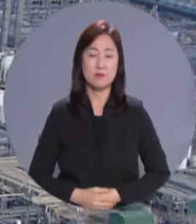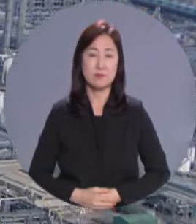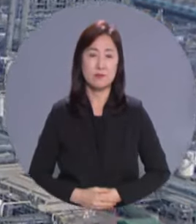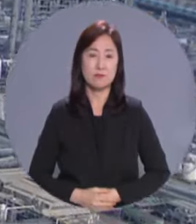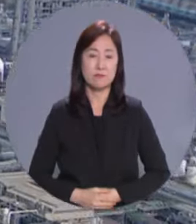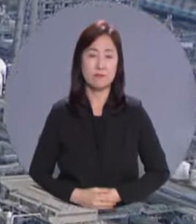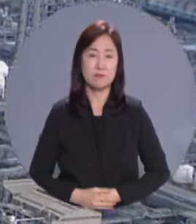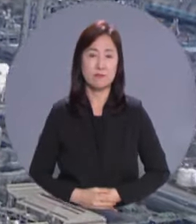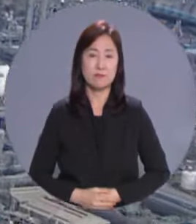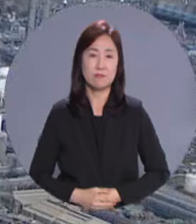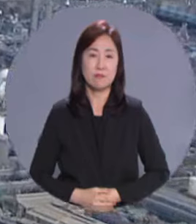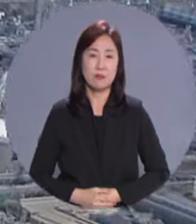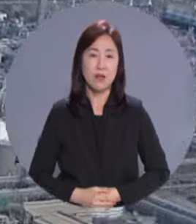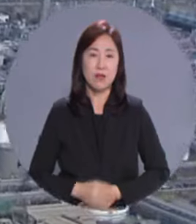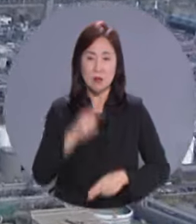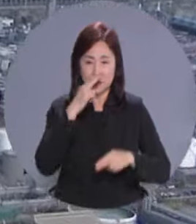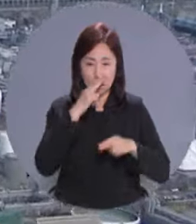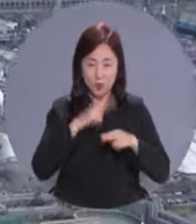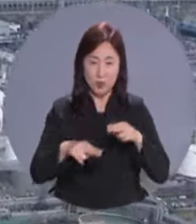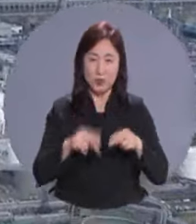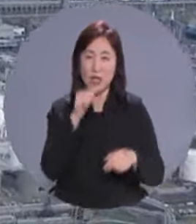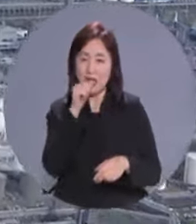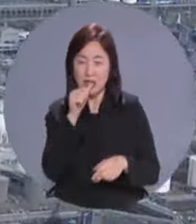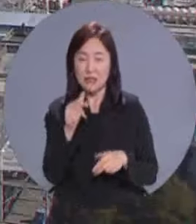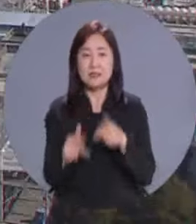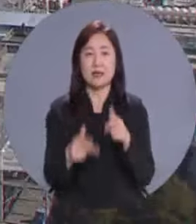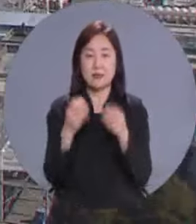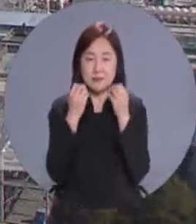기자입니다 석유화학과 재철